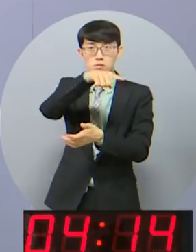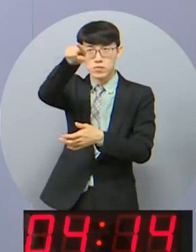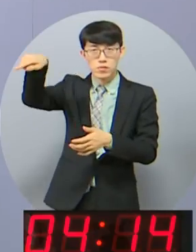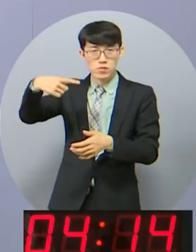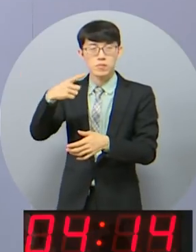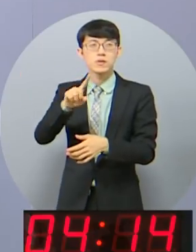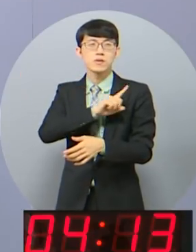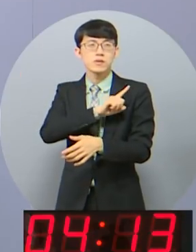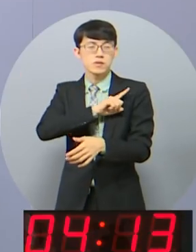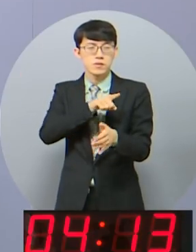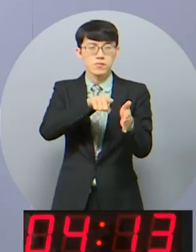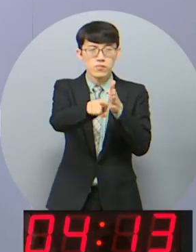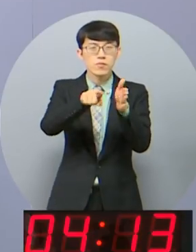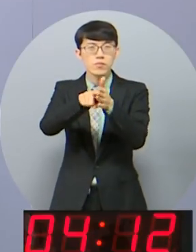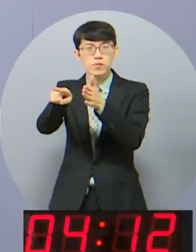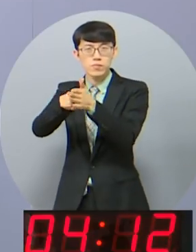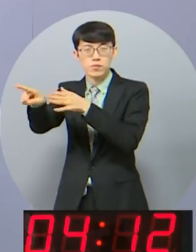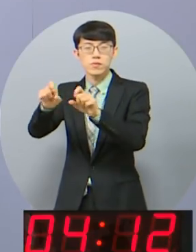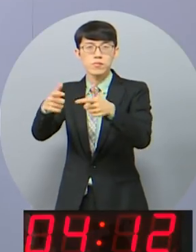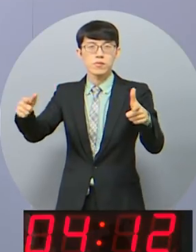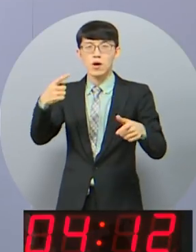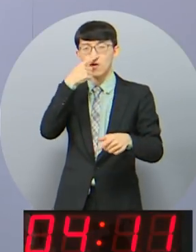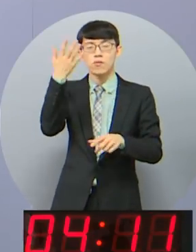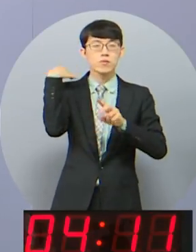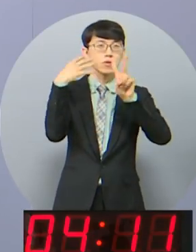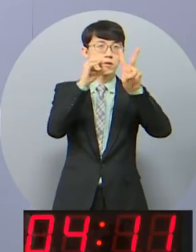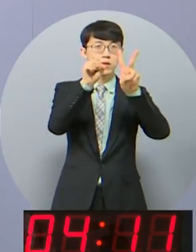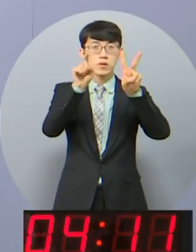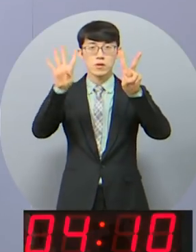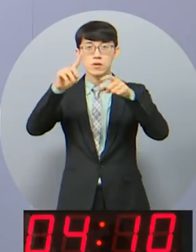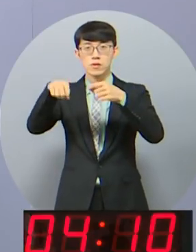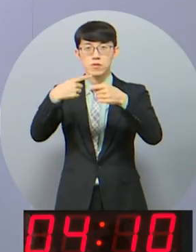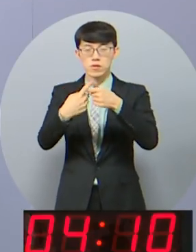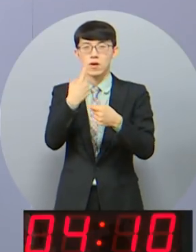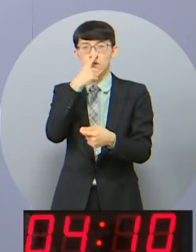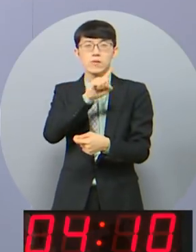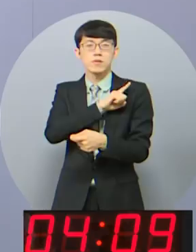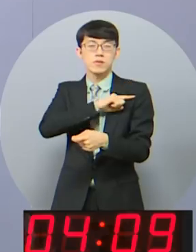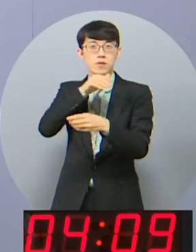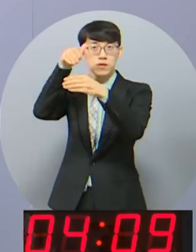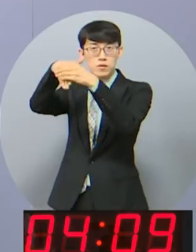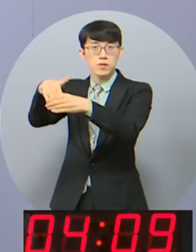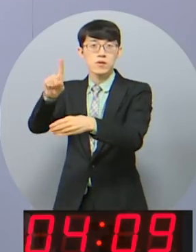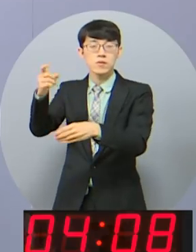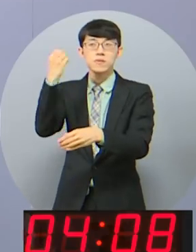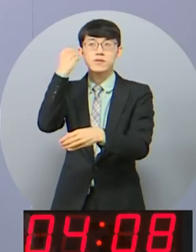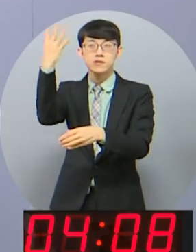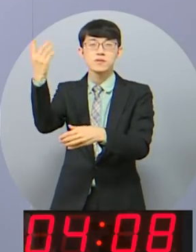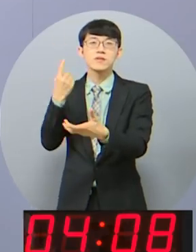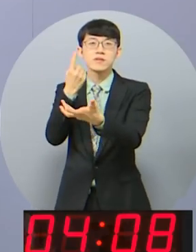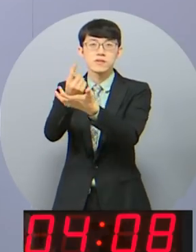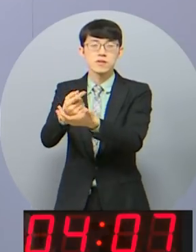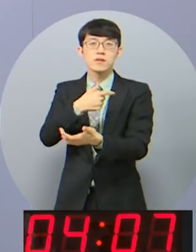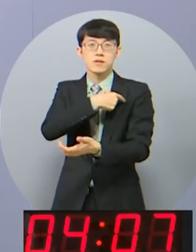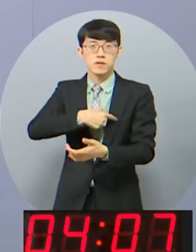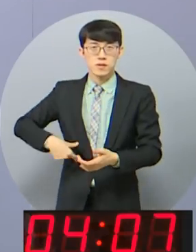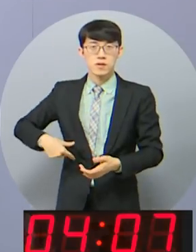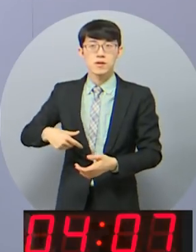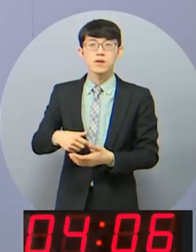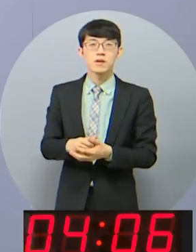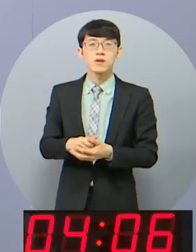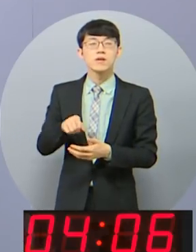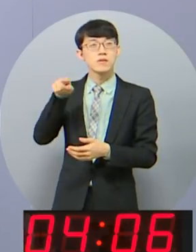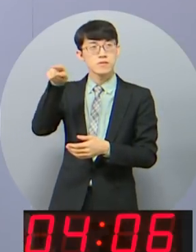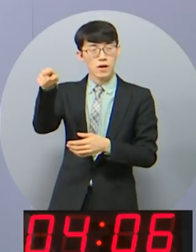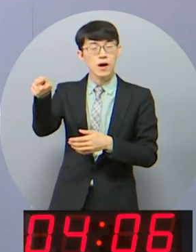有专长。2014年，我曾经将我的一票投给新参选的市议员参选人，他